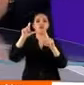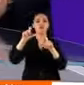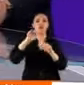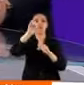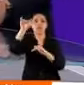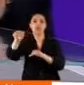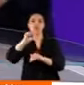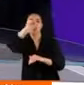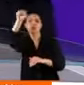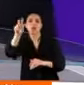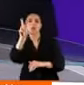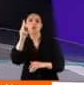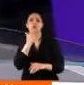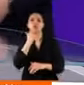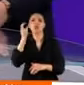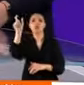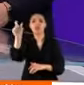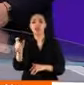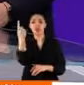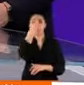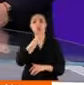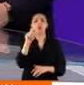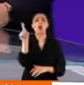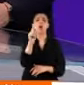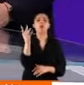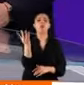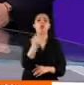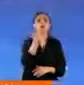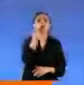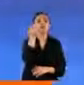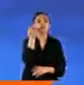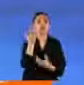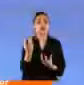saldırısına uğradı. 23 yaşındaki kadının yüzüne 10 dikiş atıldı.